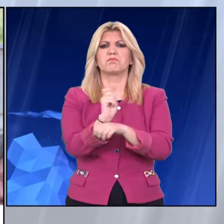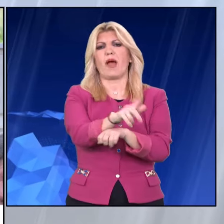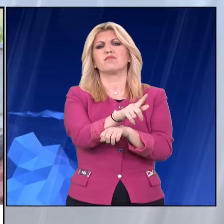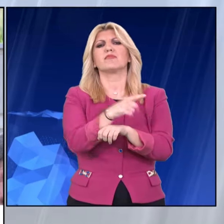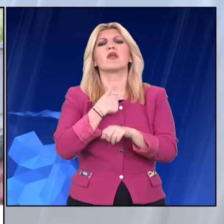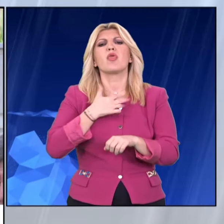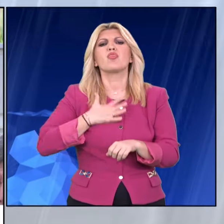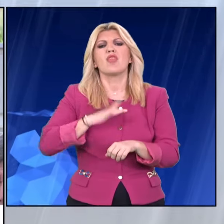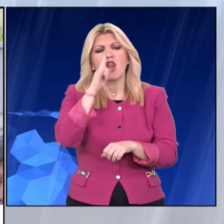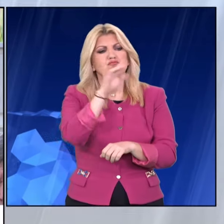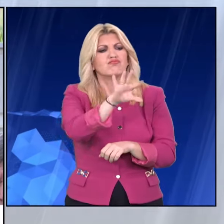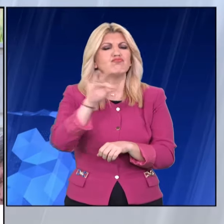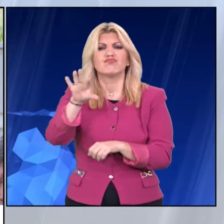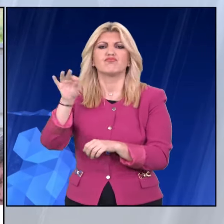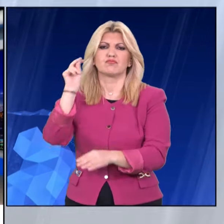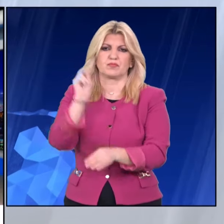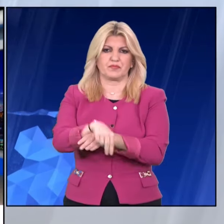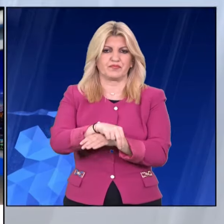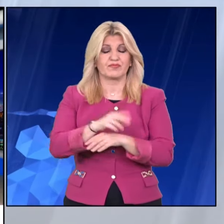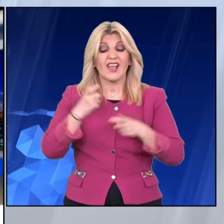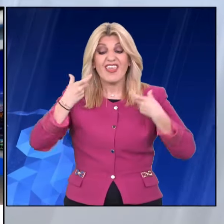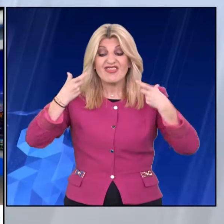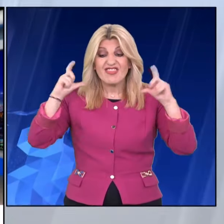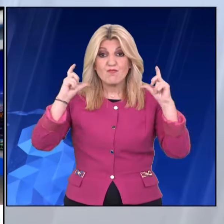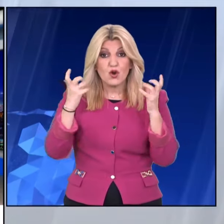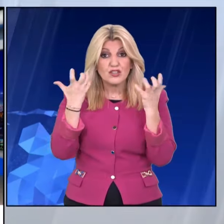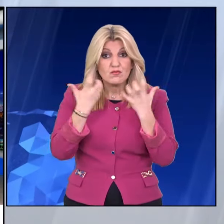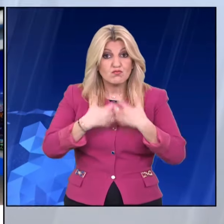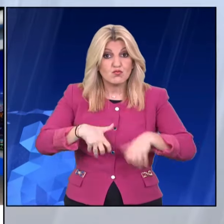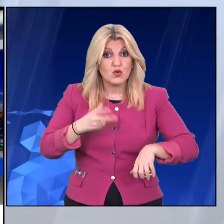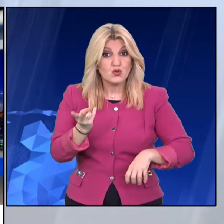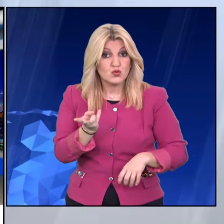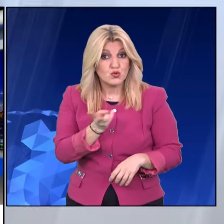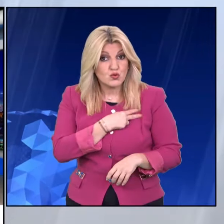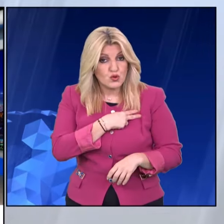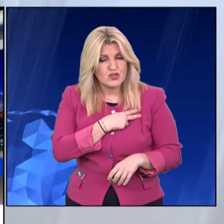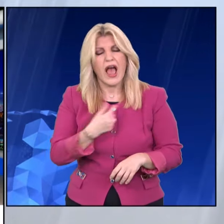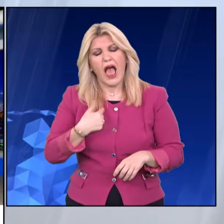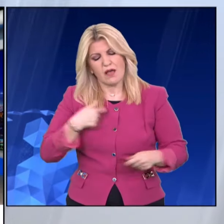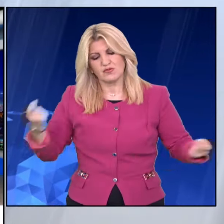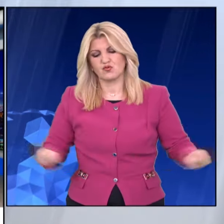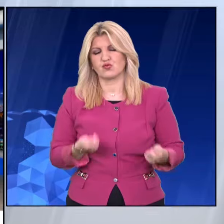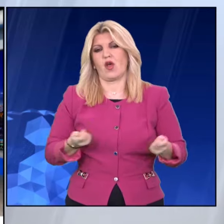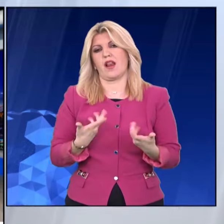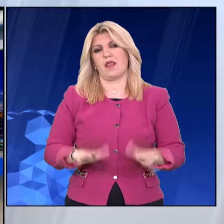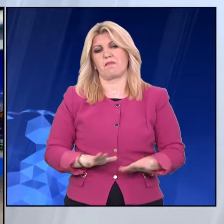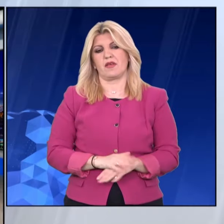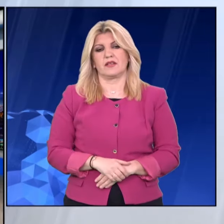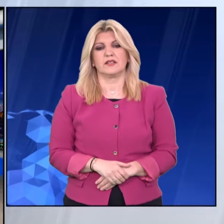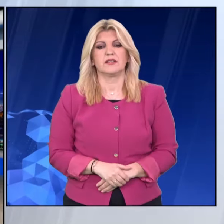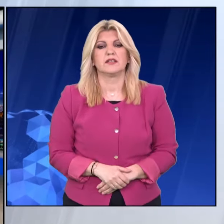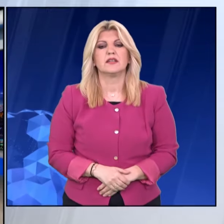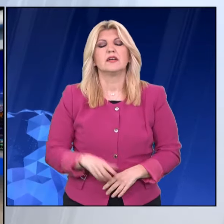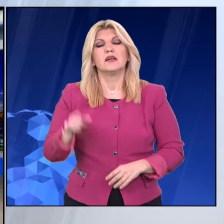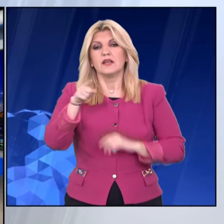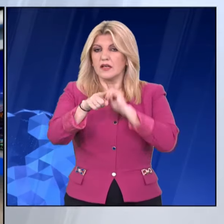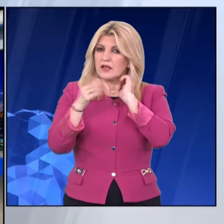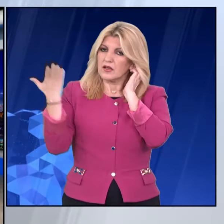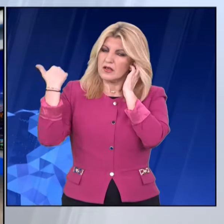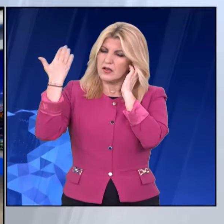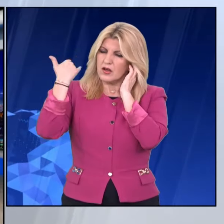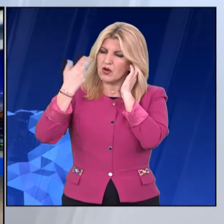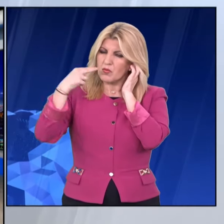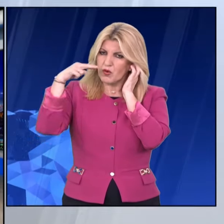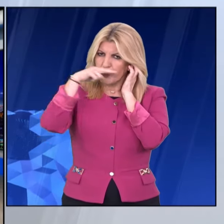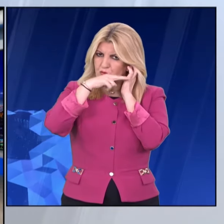κάθε δημοκρατία η οποία λειτουργεί καλά. Την πρώτη του δημόσια τοποθέτηση έκανε ο πρώην πρόεδρος του ΣΥΡΙΖΑ και πρώην πρωθυπουργός Αλέξης